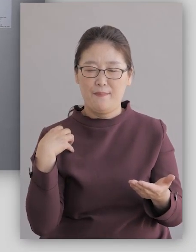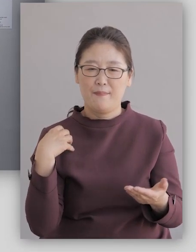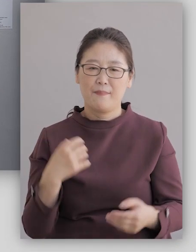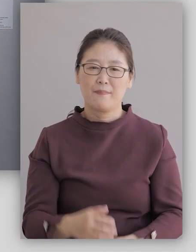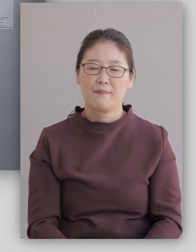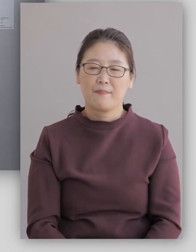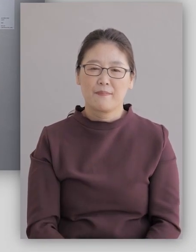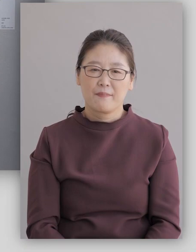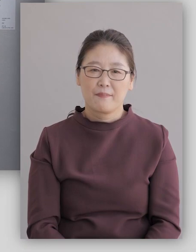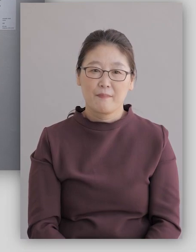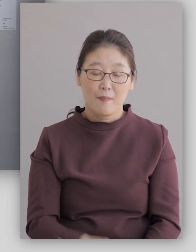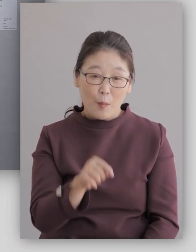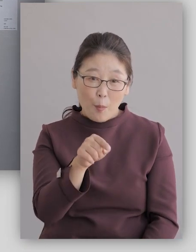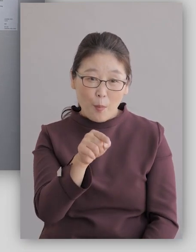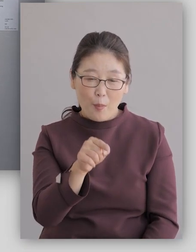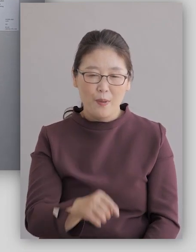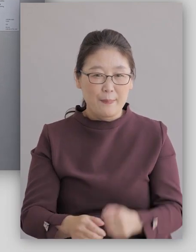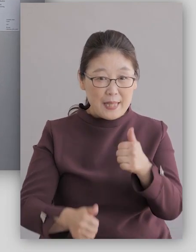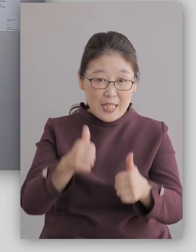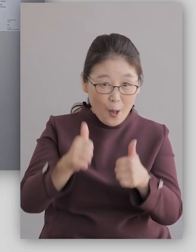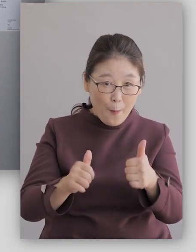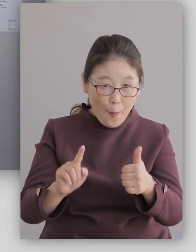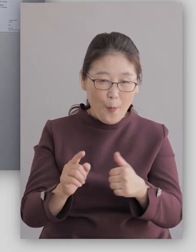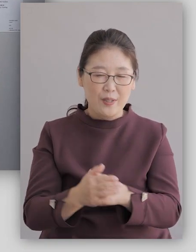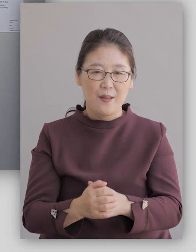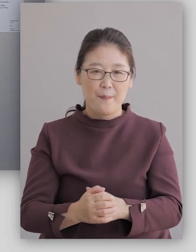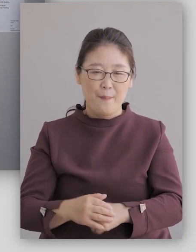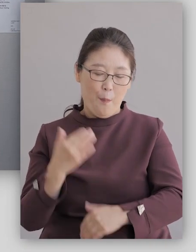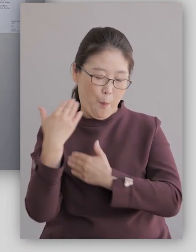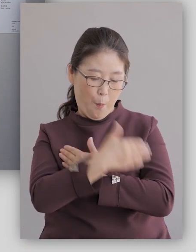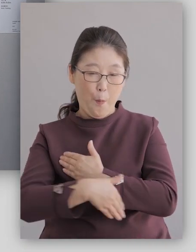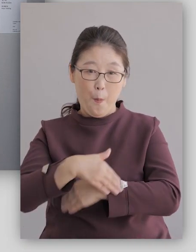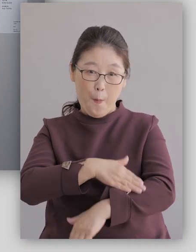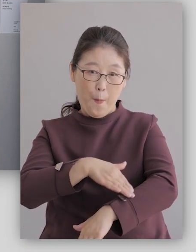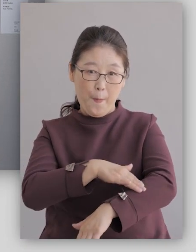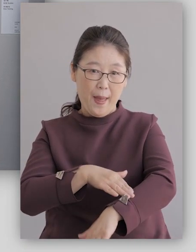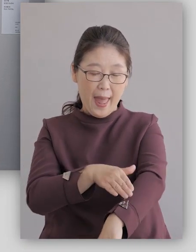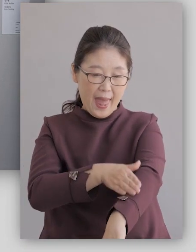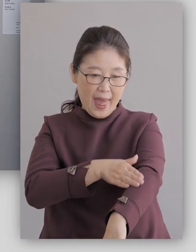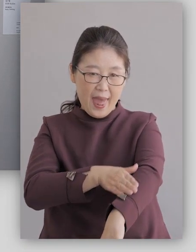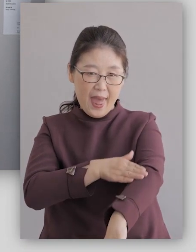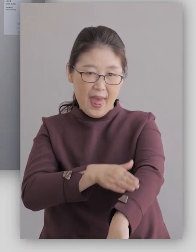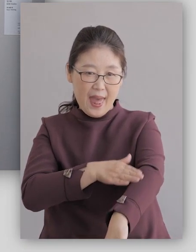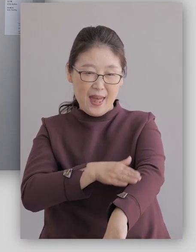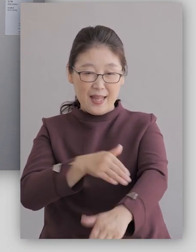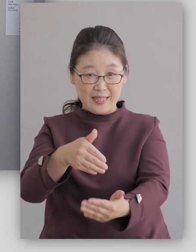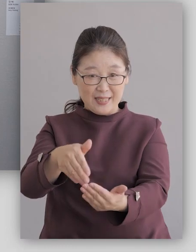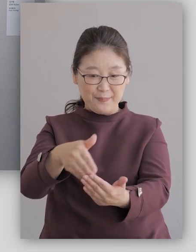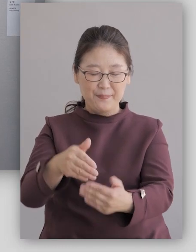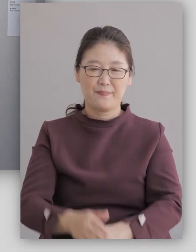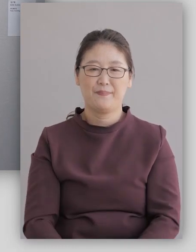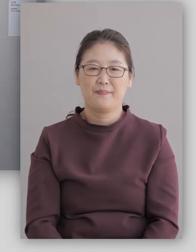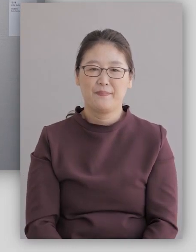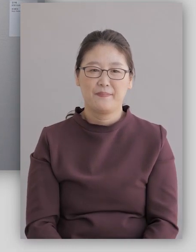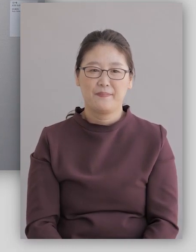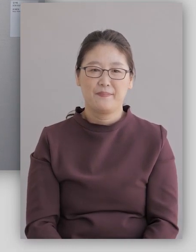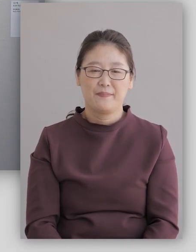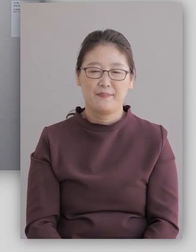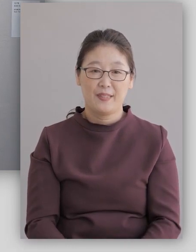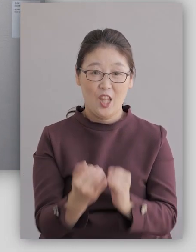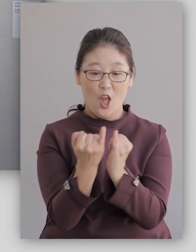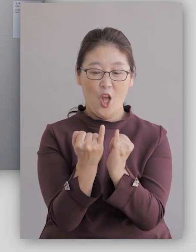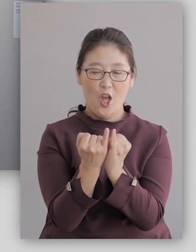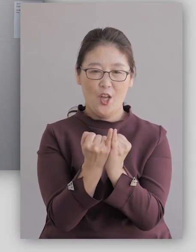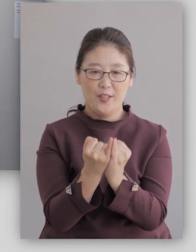했어요. 그래서 이제 실험했던 바디 페인팅들이 이렇게 보여질 수 있습니다. 여성의 그